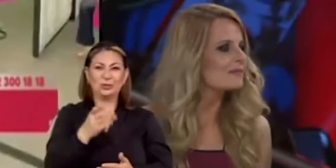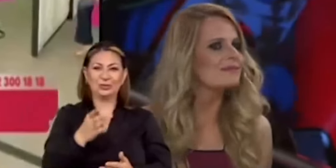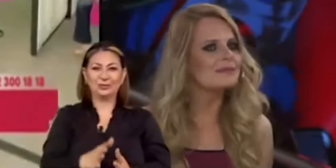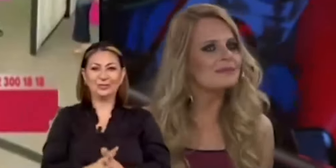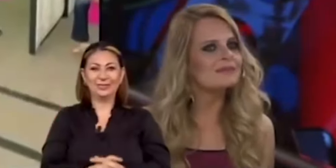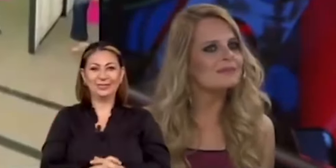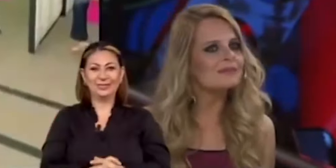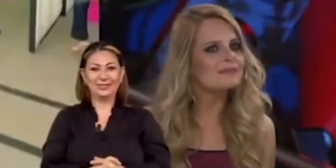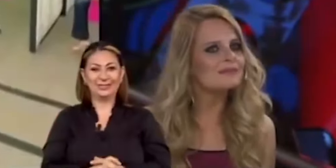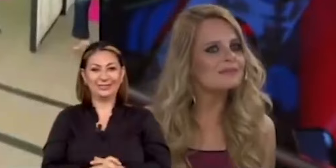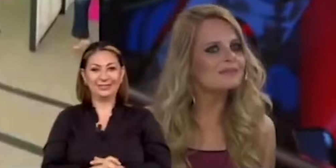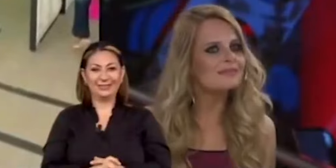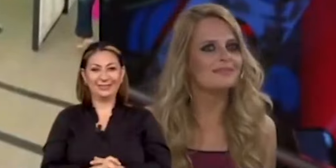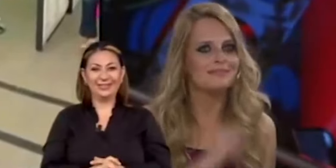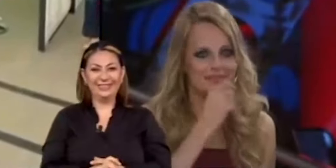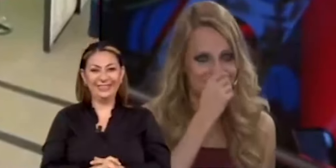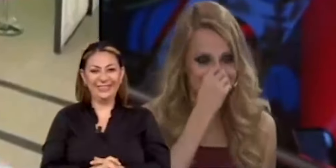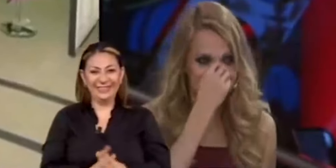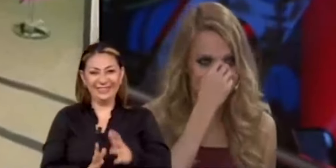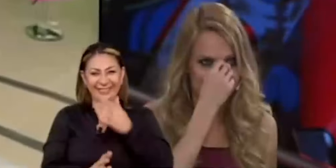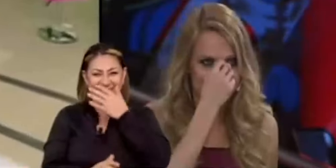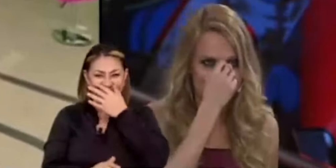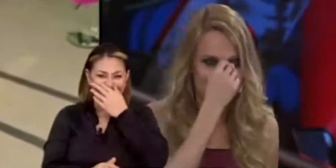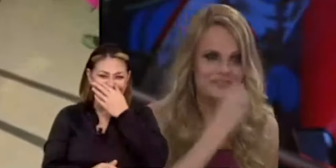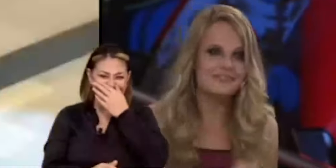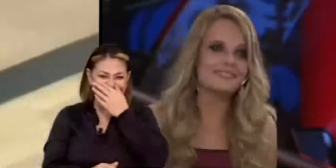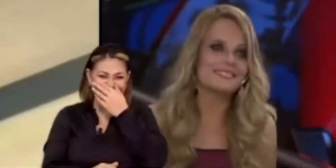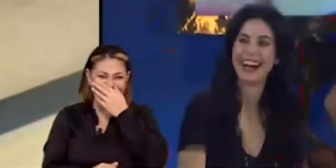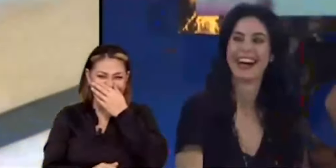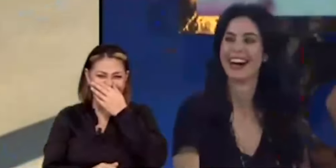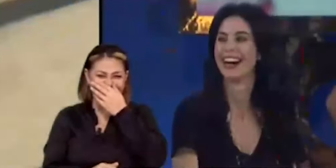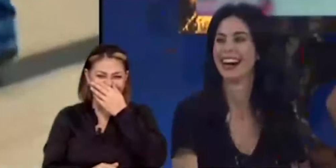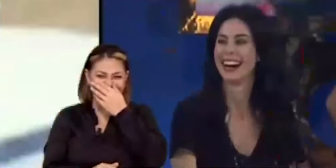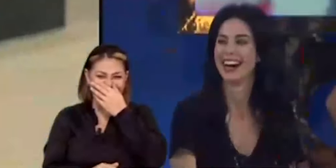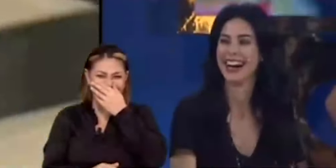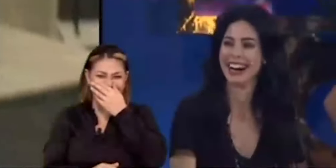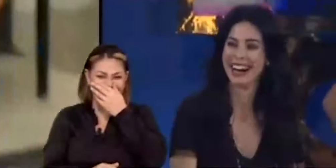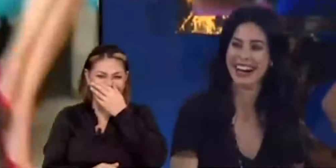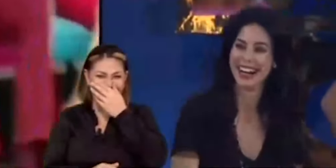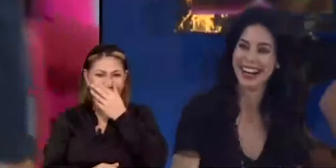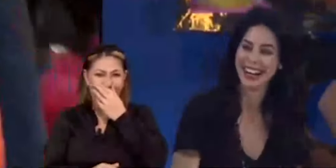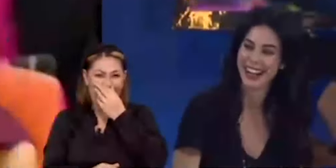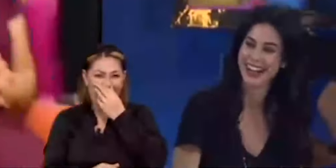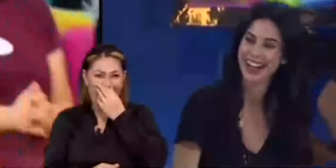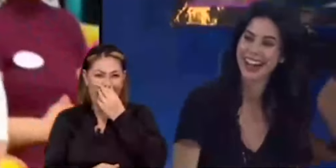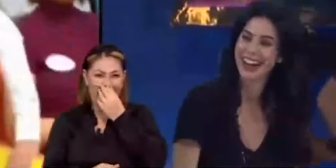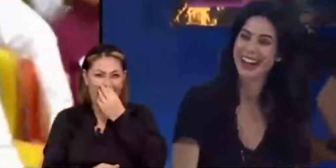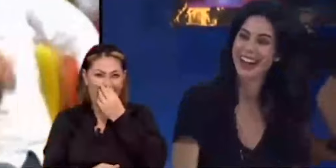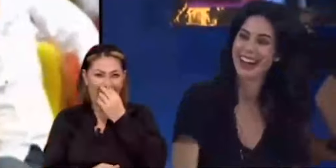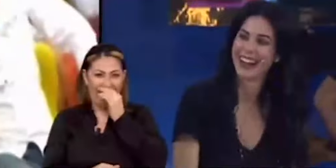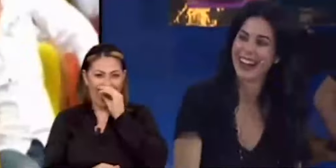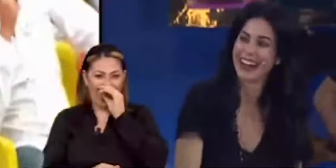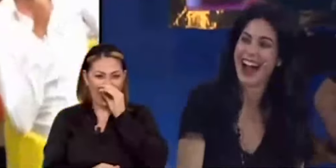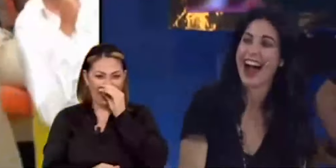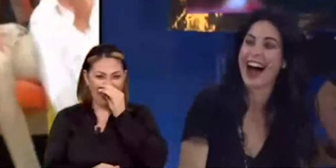Belki de bu yüzden durdum, sahibin olamadım ya. Sağırma erkek diye seni şımarık, değişti mi